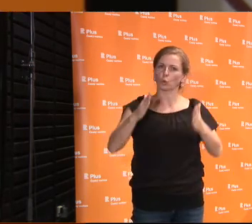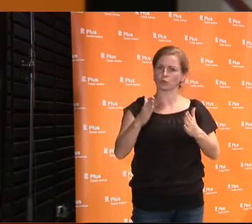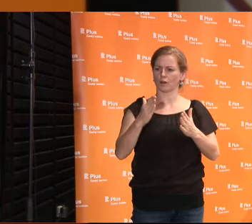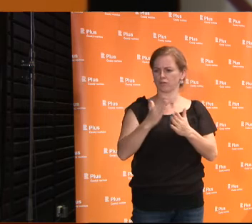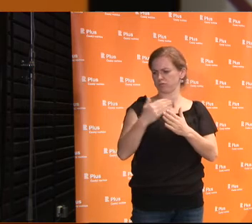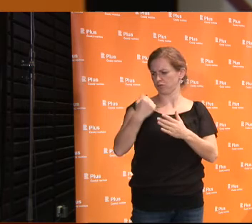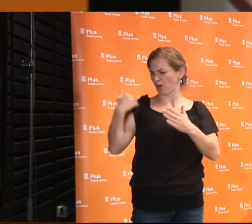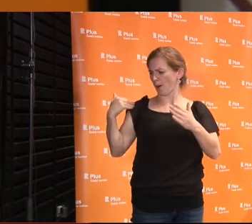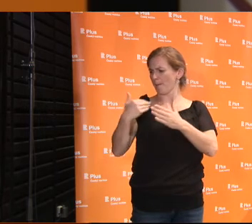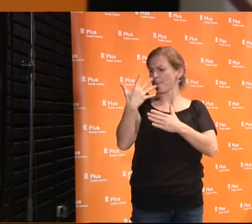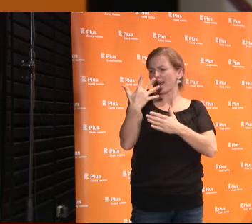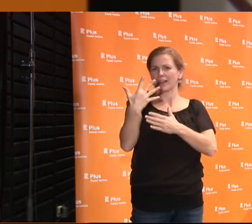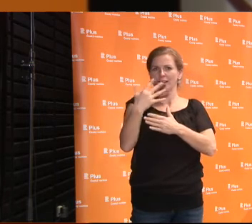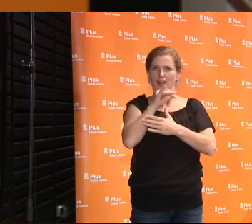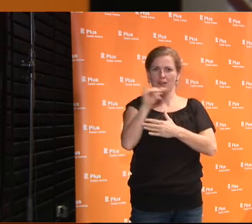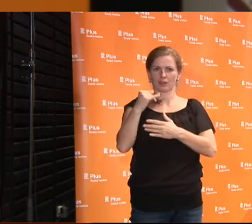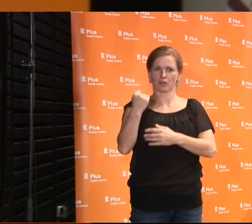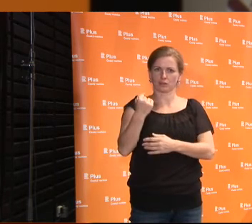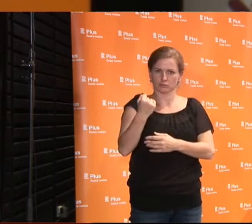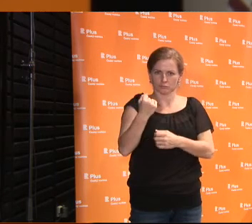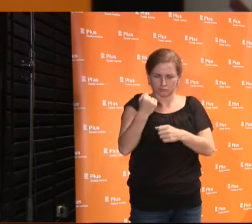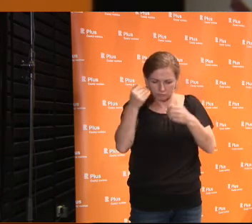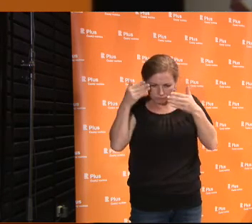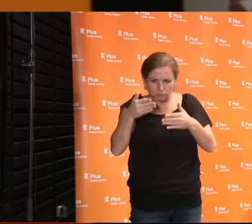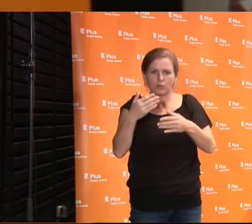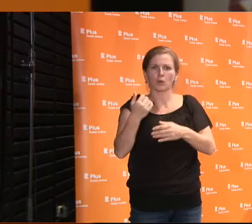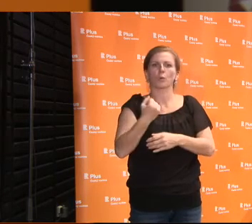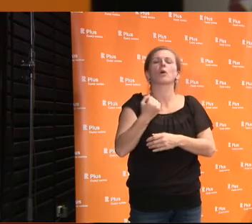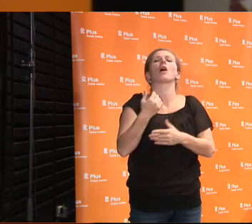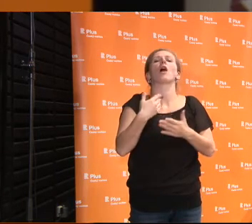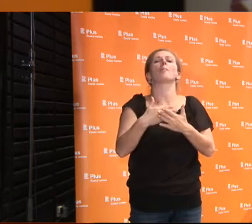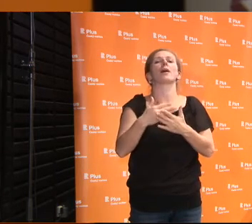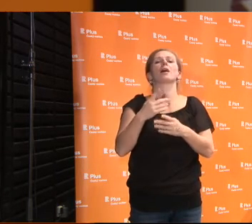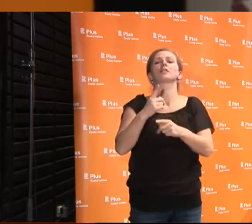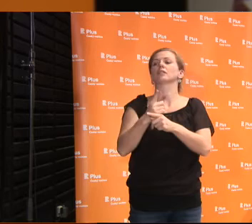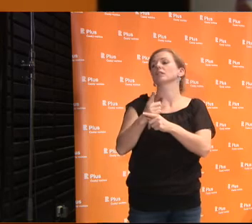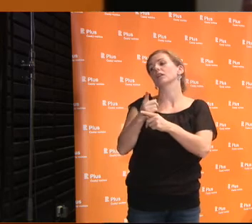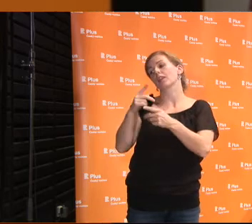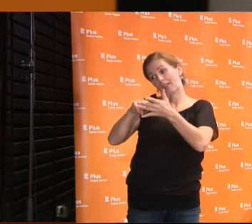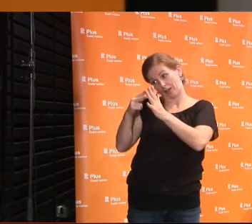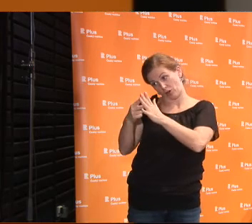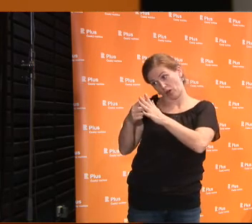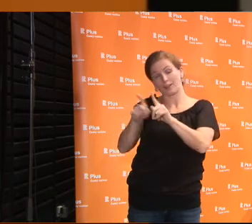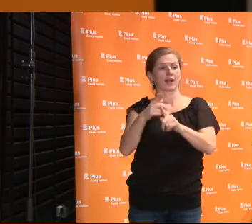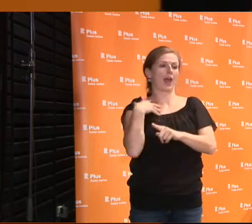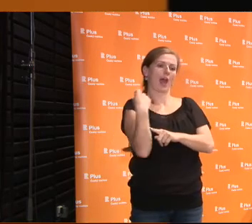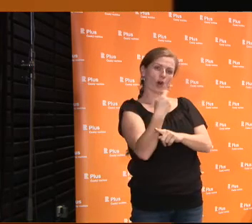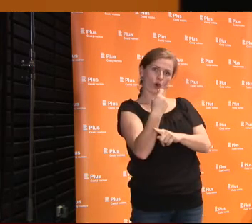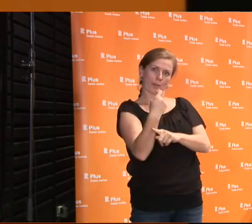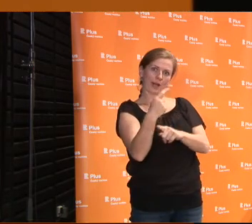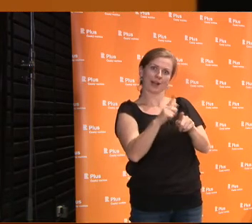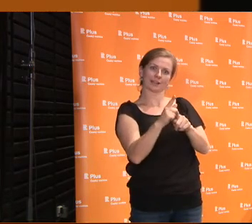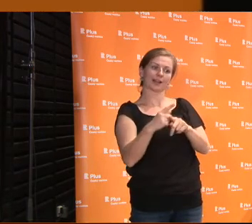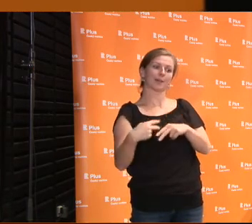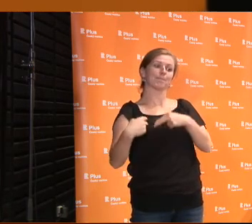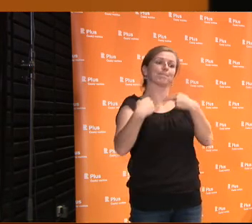ústav interdisciplinární a my se zabýváme nejen technologiemi, ale i ekonomikou kolem toho, ale i dopadem na trh práce.